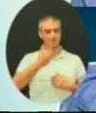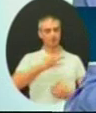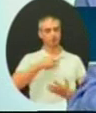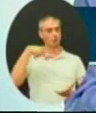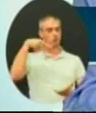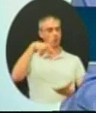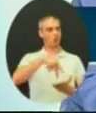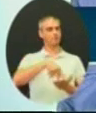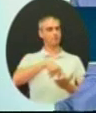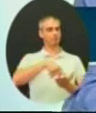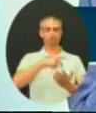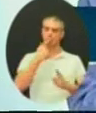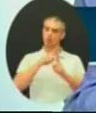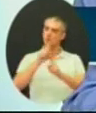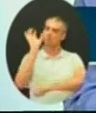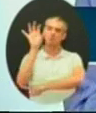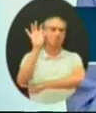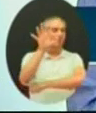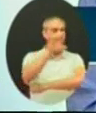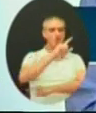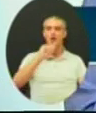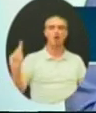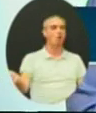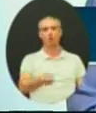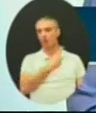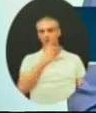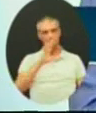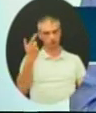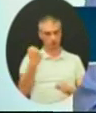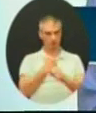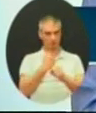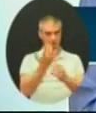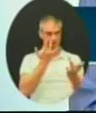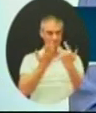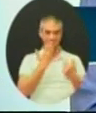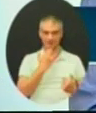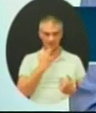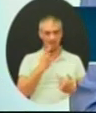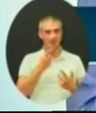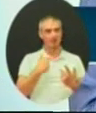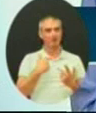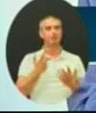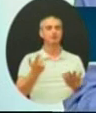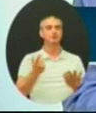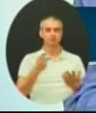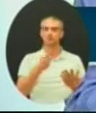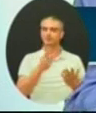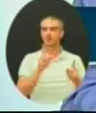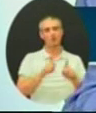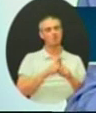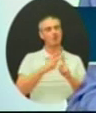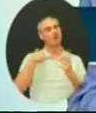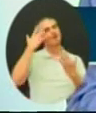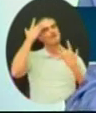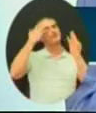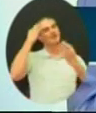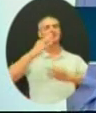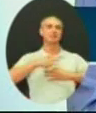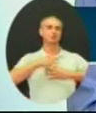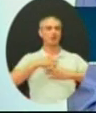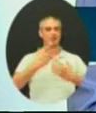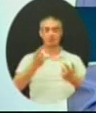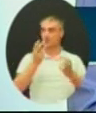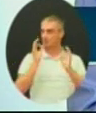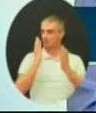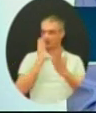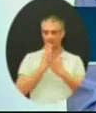עומד ונוזף בקהילה הבינלאומית על כל מה שמעוללים לנו ושמייחדים אותנו לרעה, זה גם מין פנטזיה לאומית כזאת. במיוחד